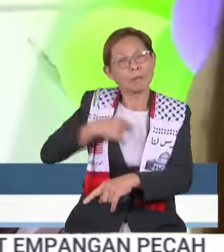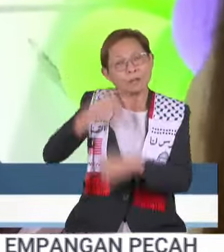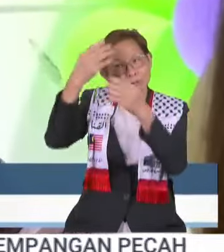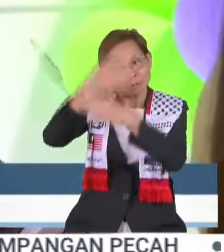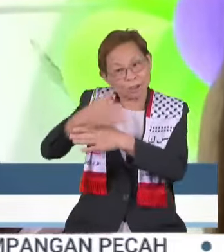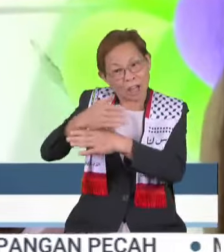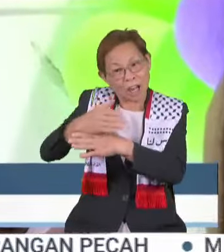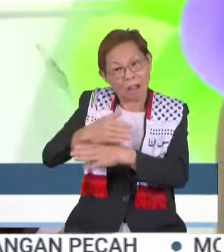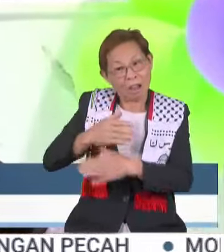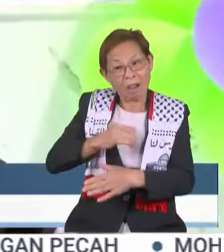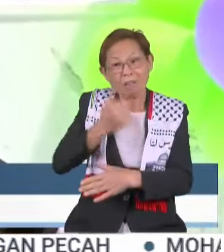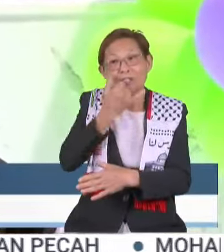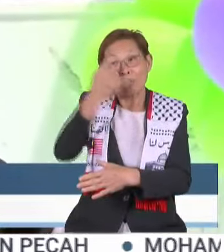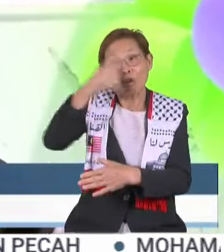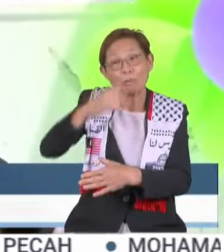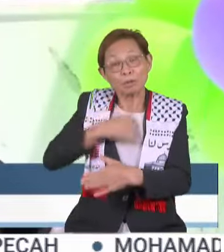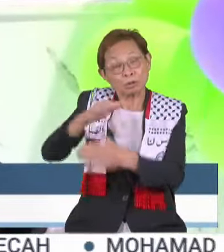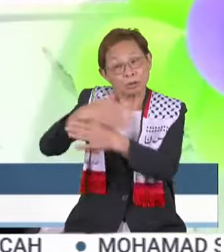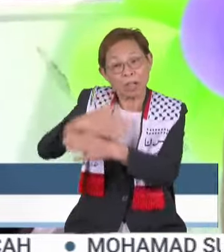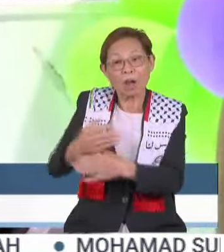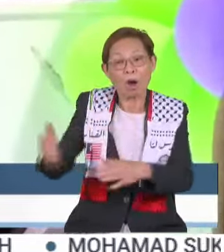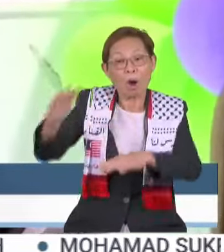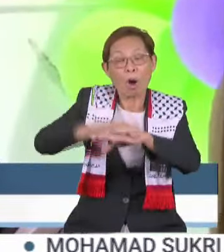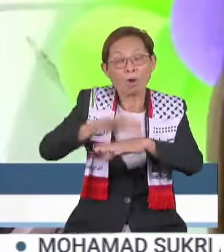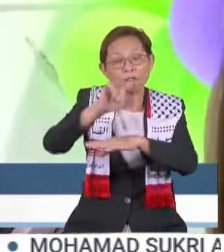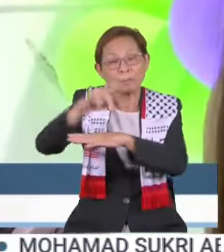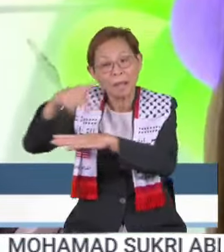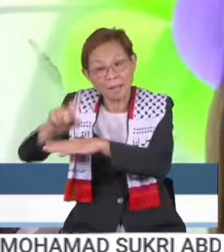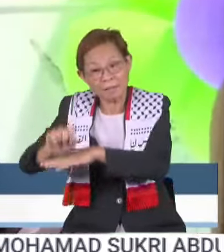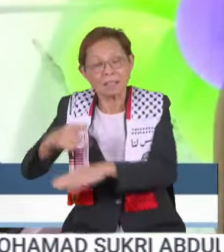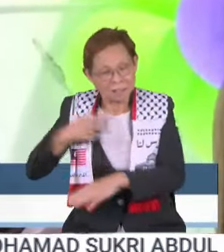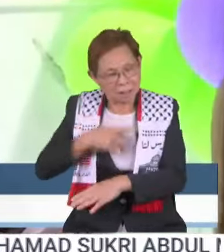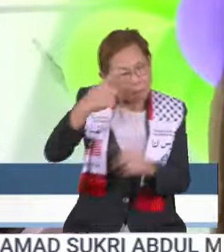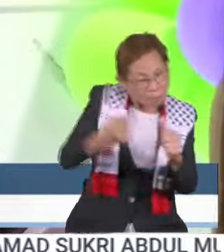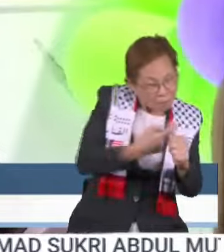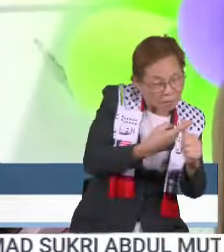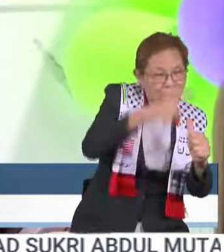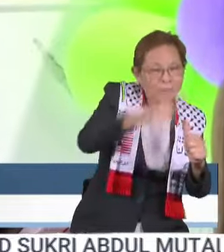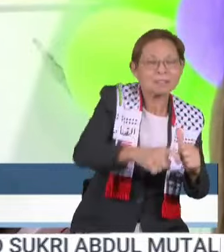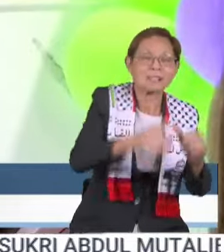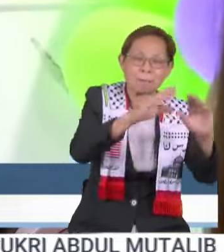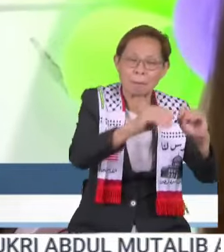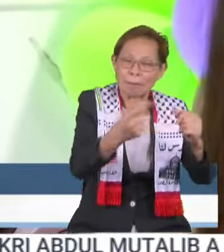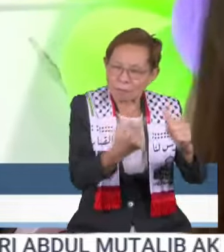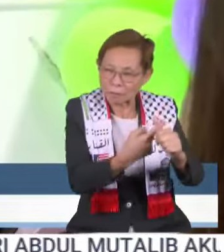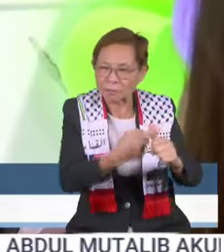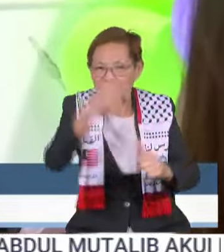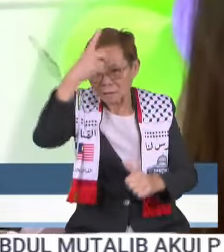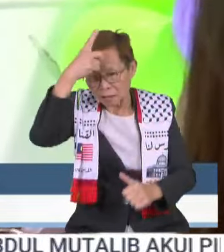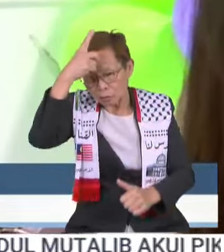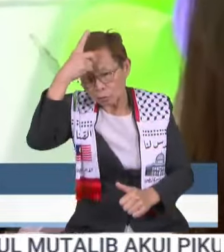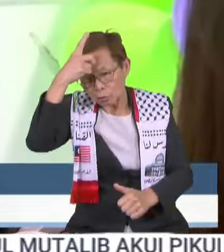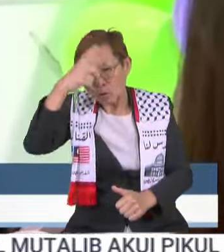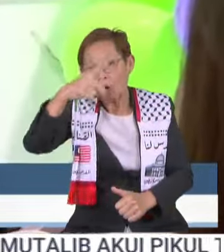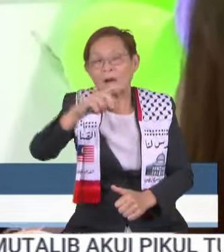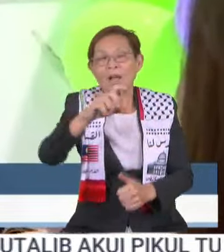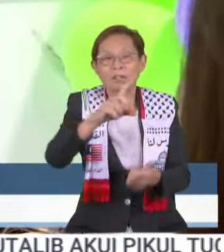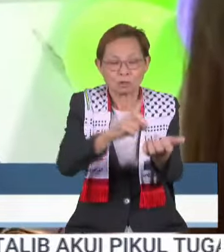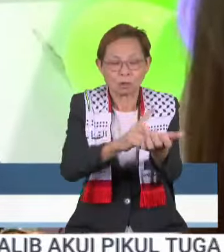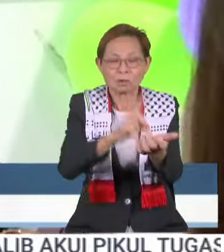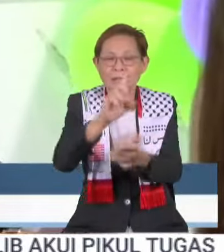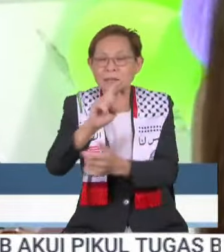thoughts not on the GPS right before we go for meeting. Then they said you not sincere. Then Dato' Amar Profesor Dr. Sim